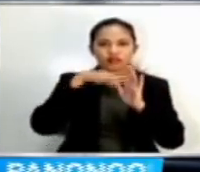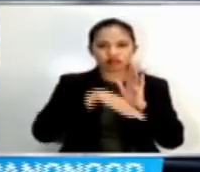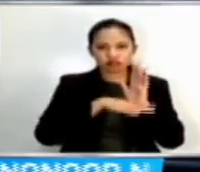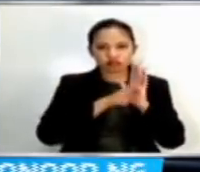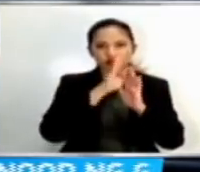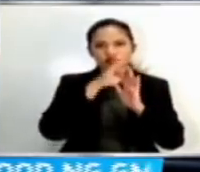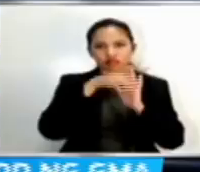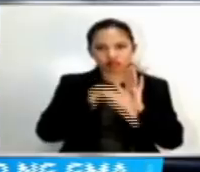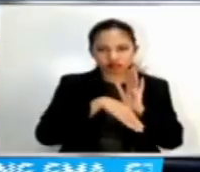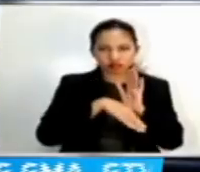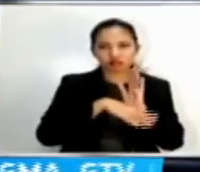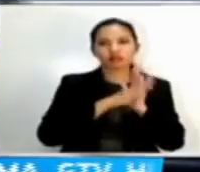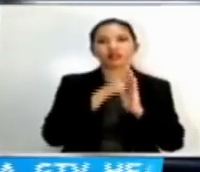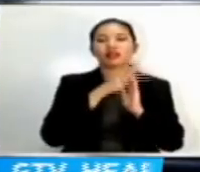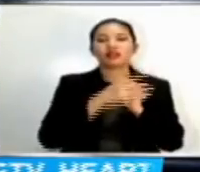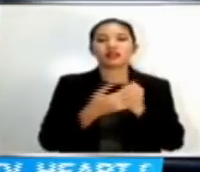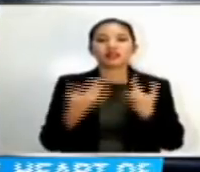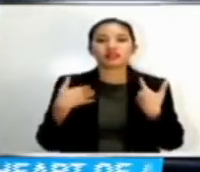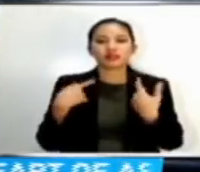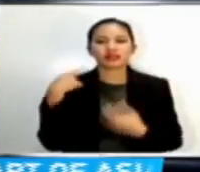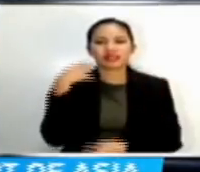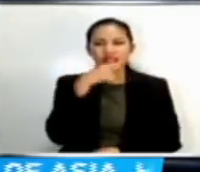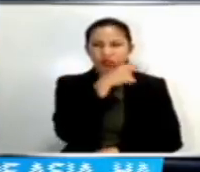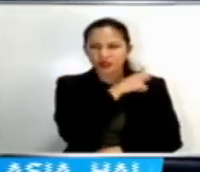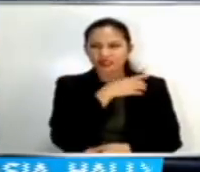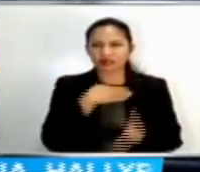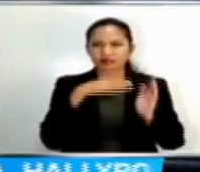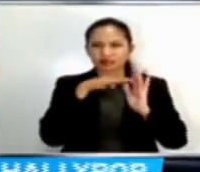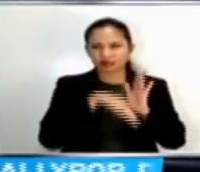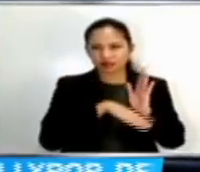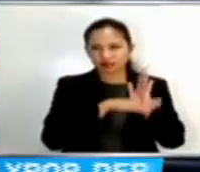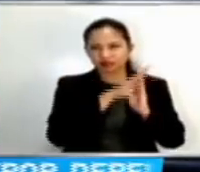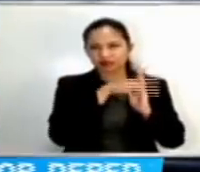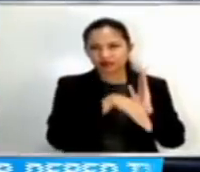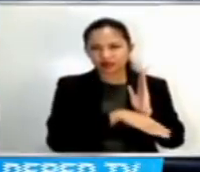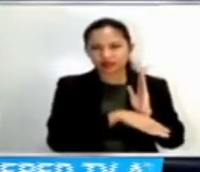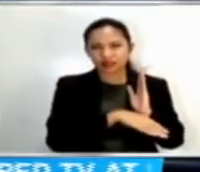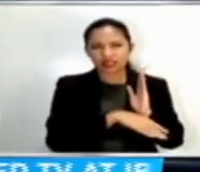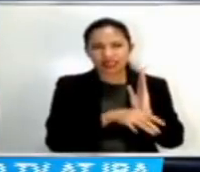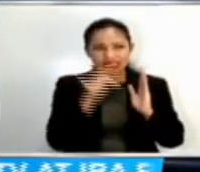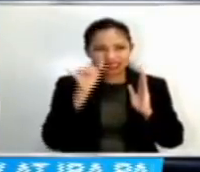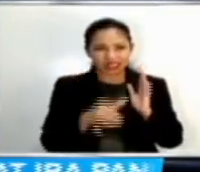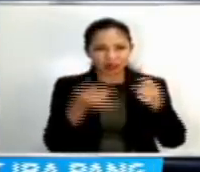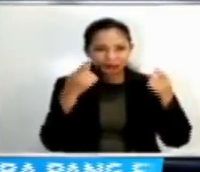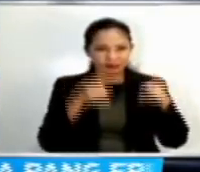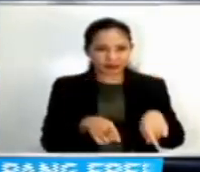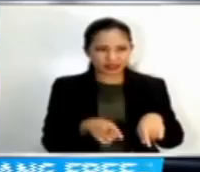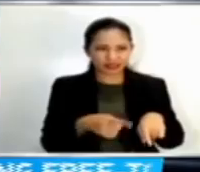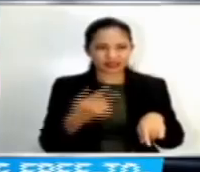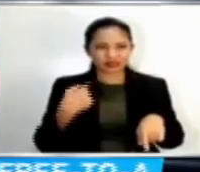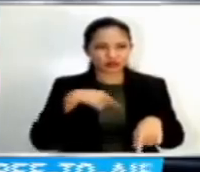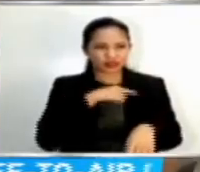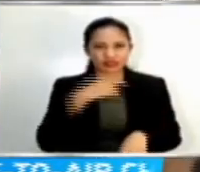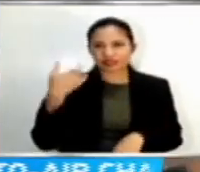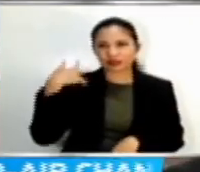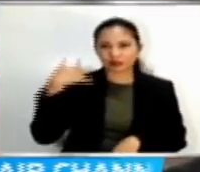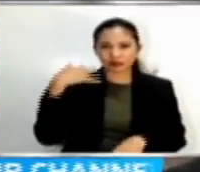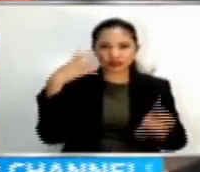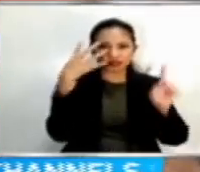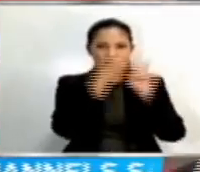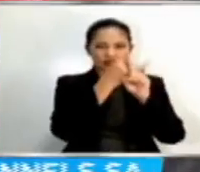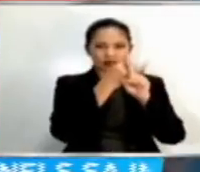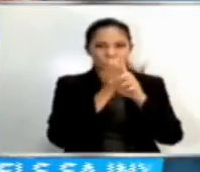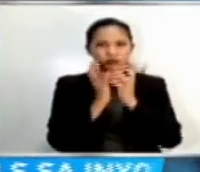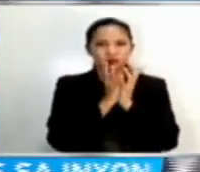kanilang kaso. Ganito ba talaga ang mangyayari hanggat hindi natin na-achieve yung herd immunity? Medyo